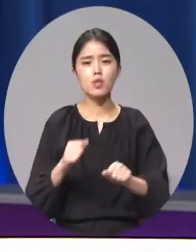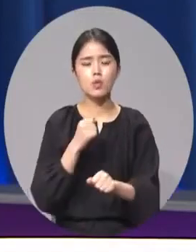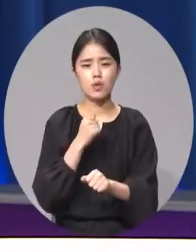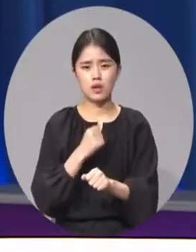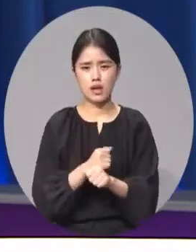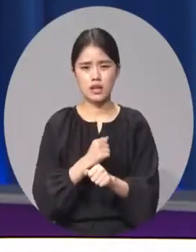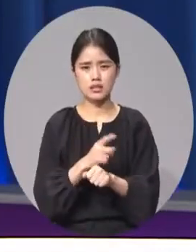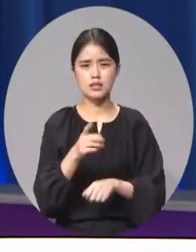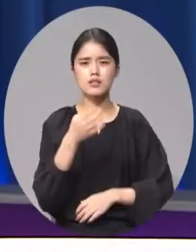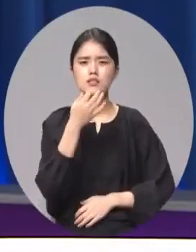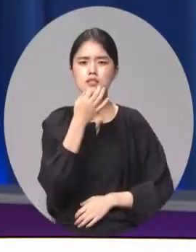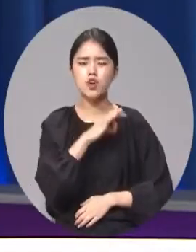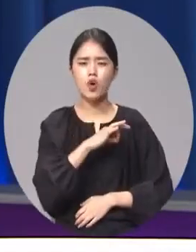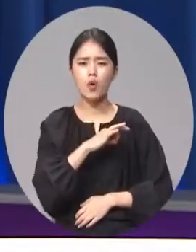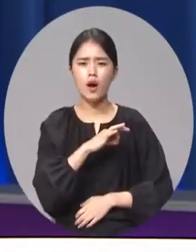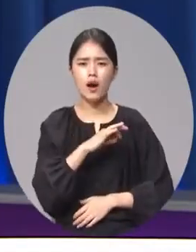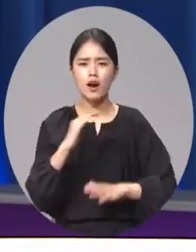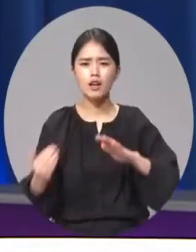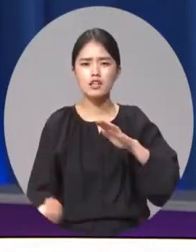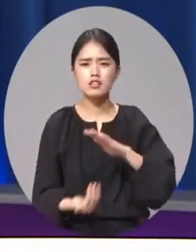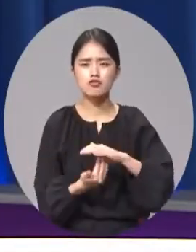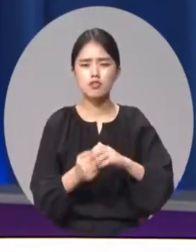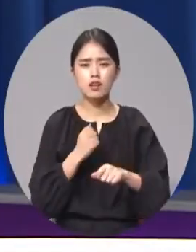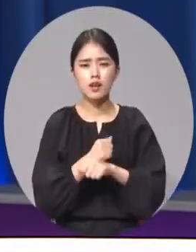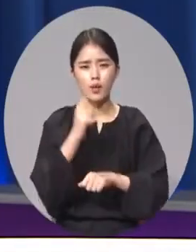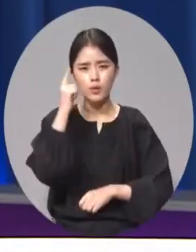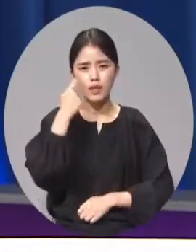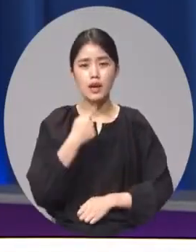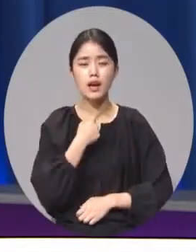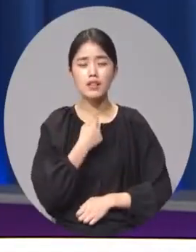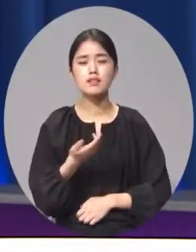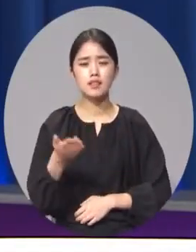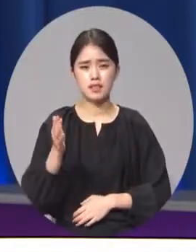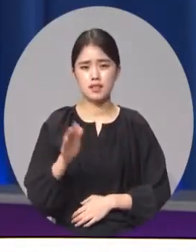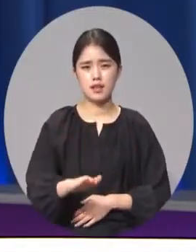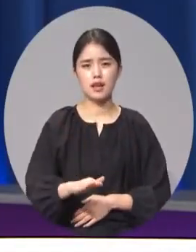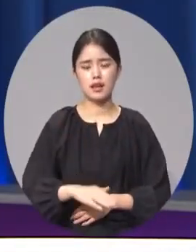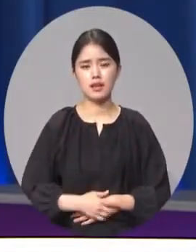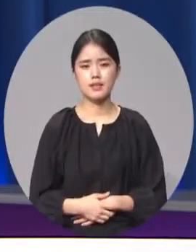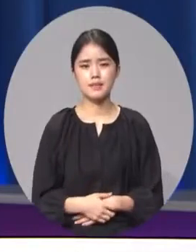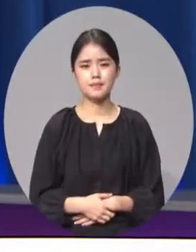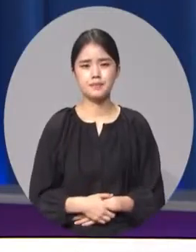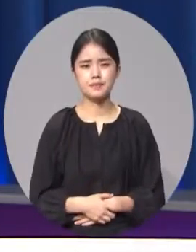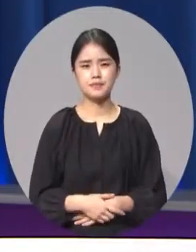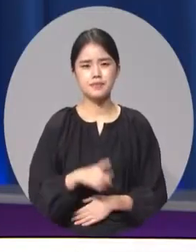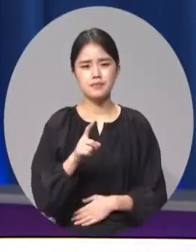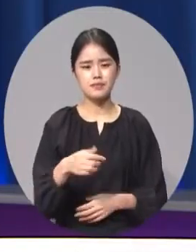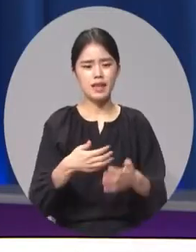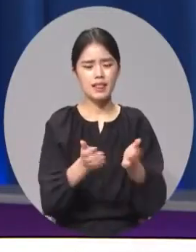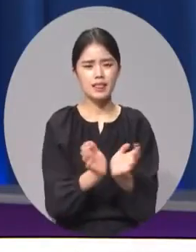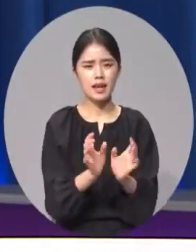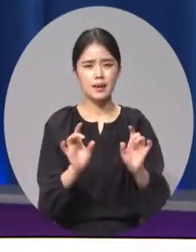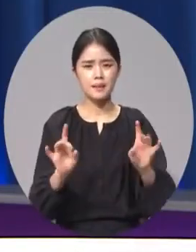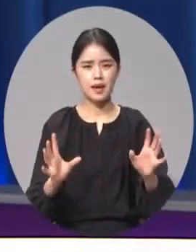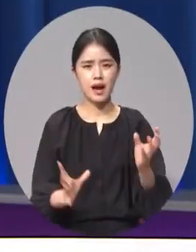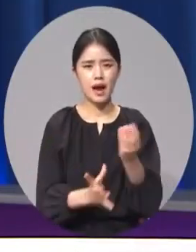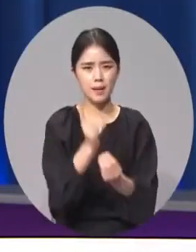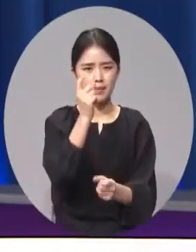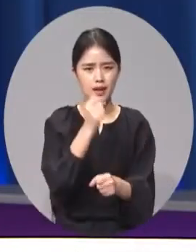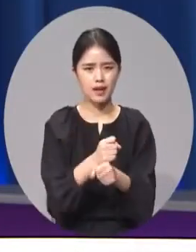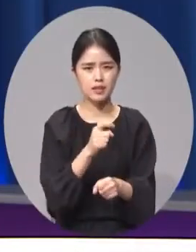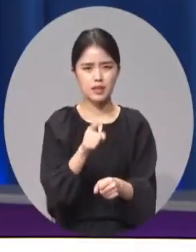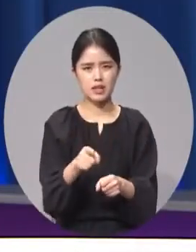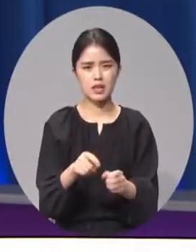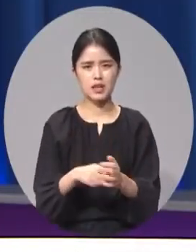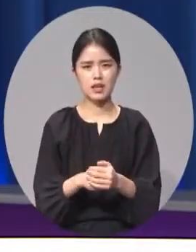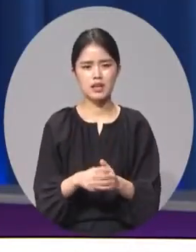성과를 거두겠다 고 생각을 했는데 어디 합당 이라는 게 시간이 지나가면